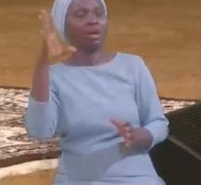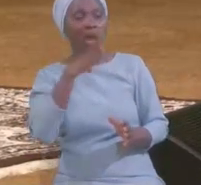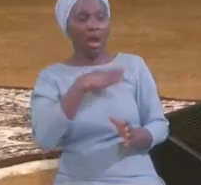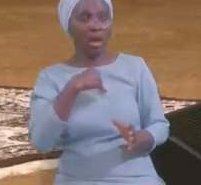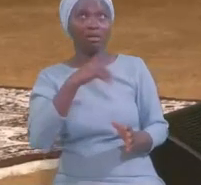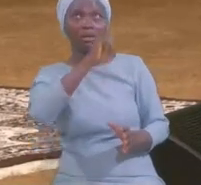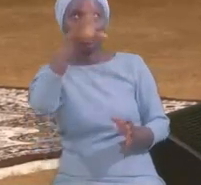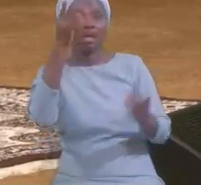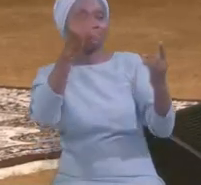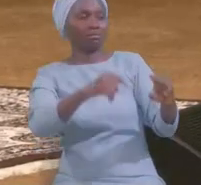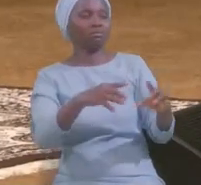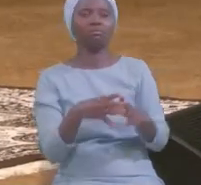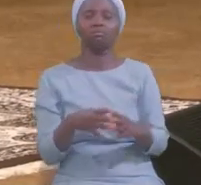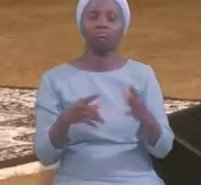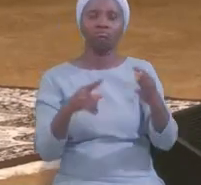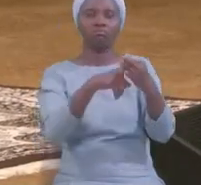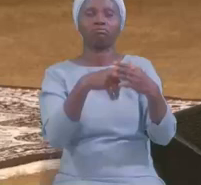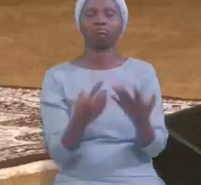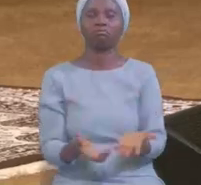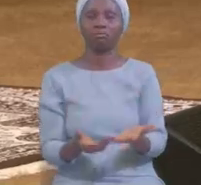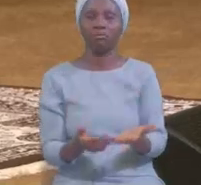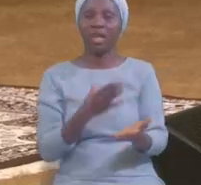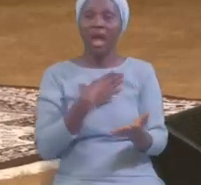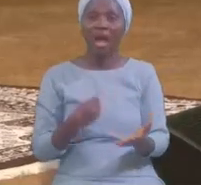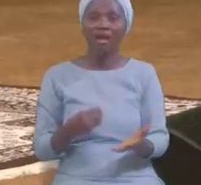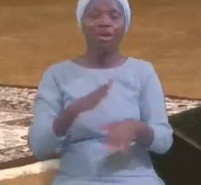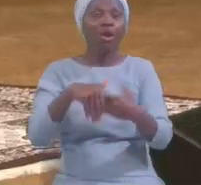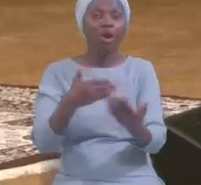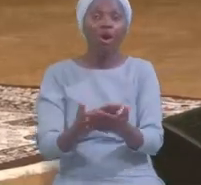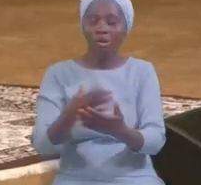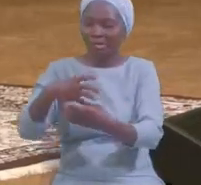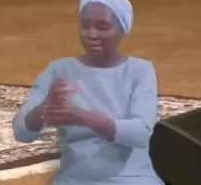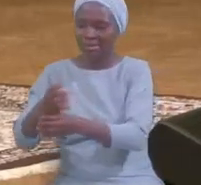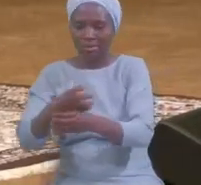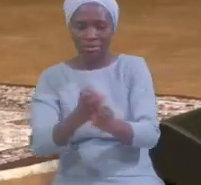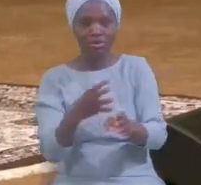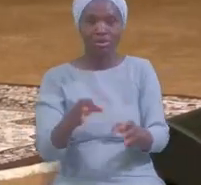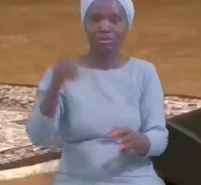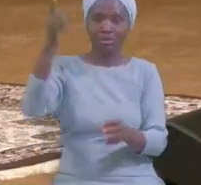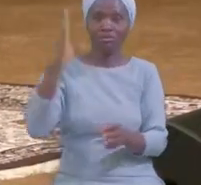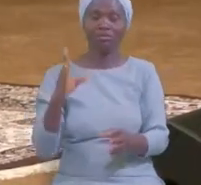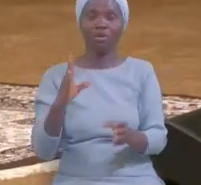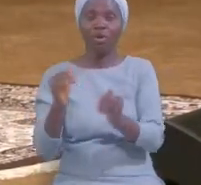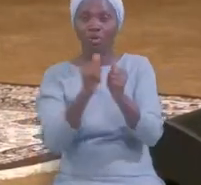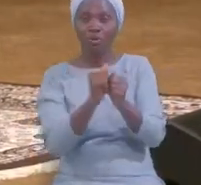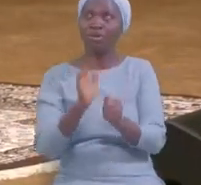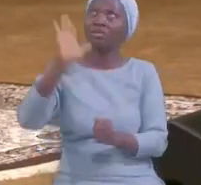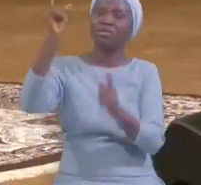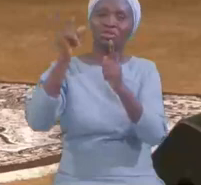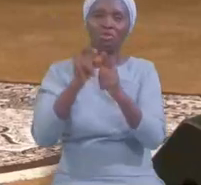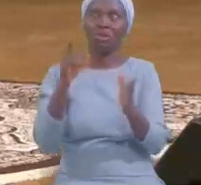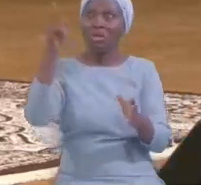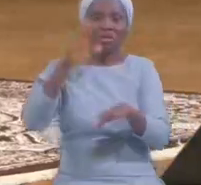lumière est. Et toute la création de Dieu avec sa parole, il ne devait pas aller là-bas